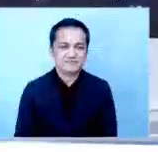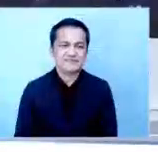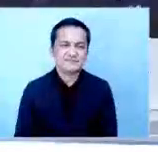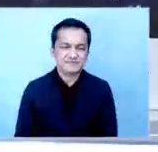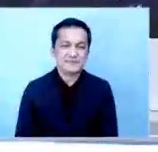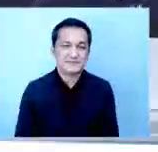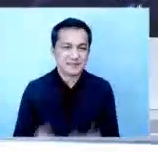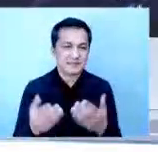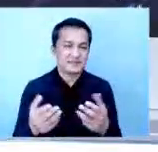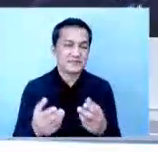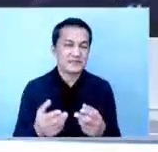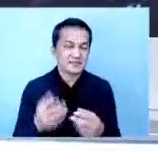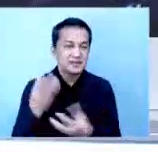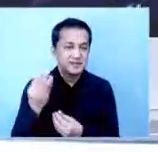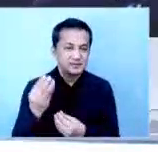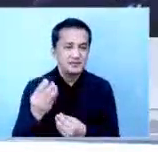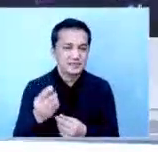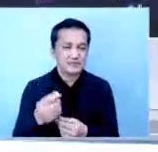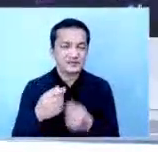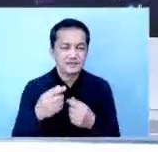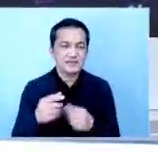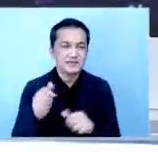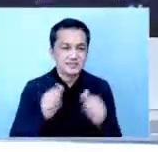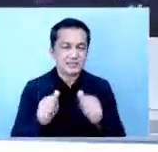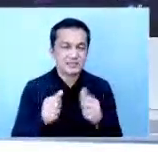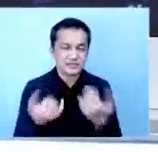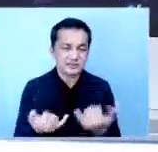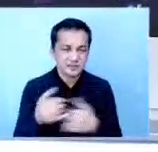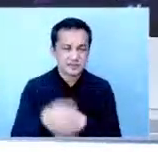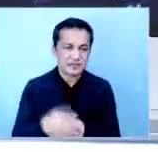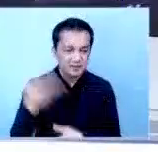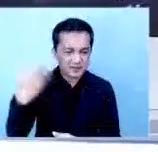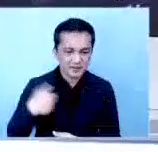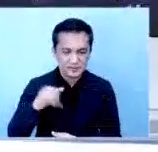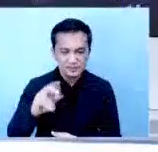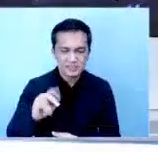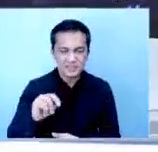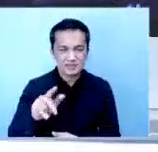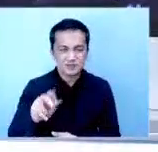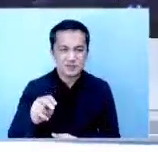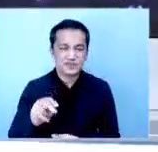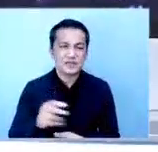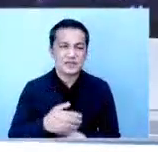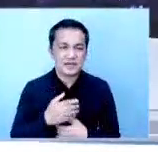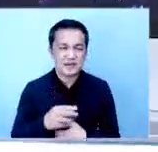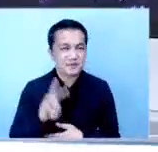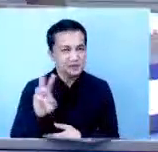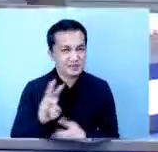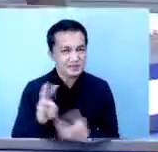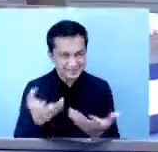At yan ang latest and hottest sa showbiz tonight. Ako si Janna Lipon. Happy Wednesday, mga kapatid!